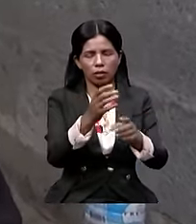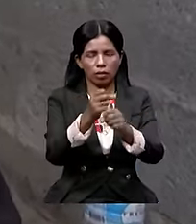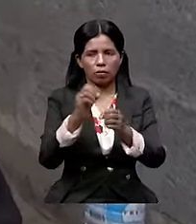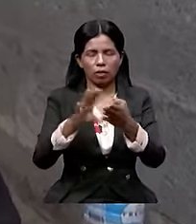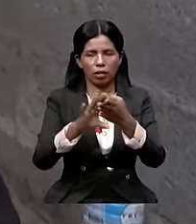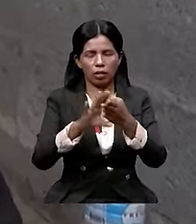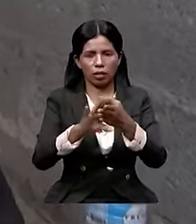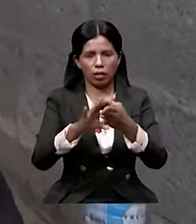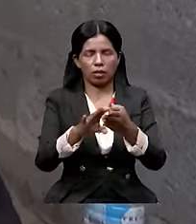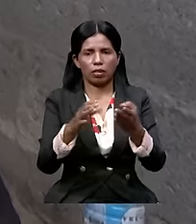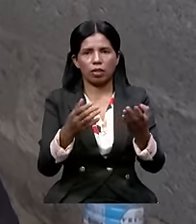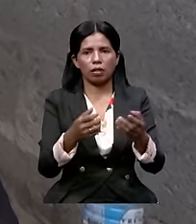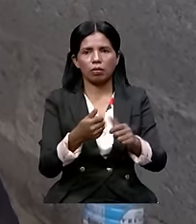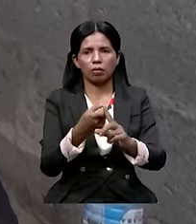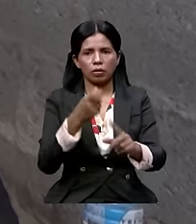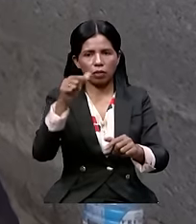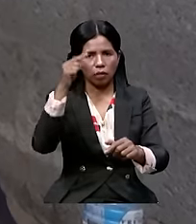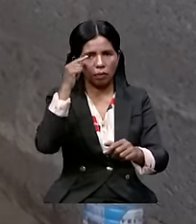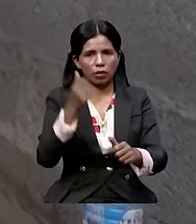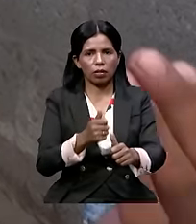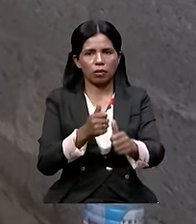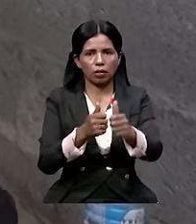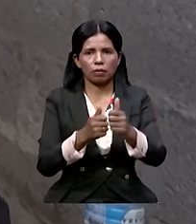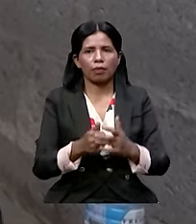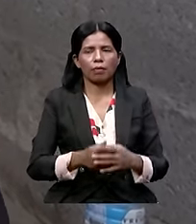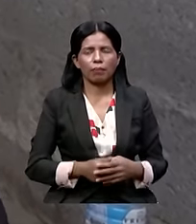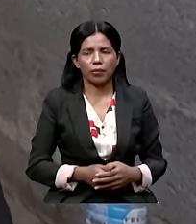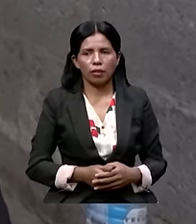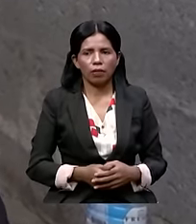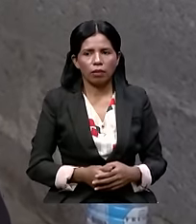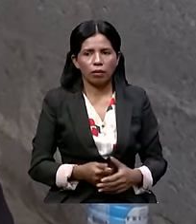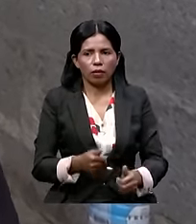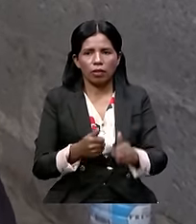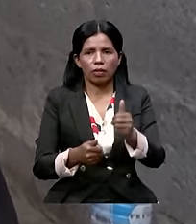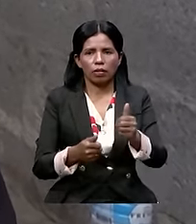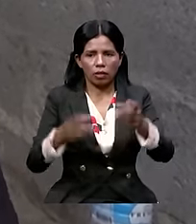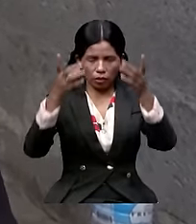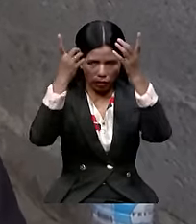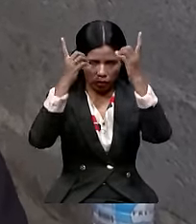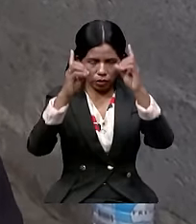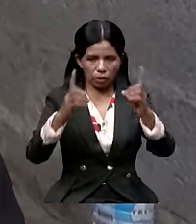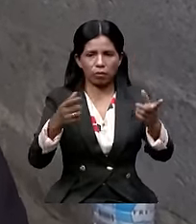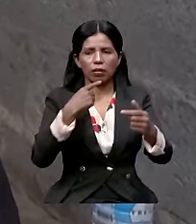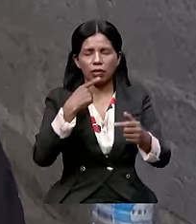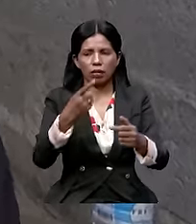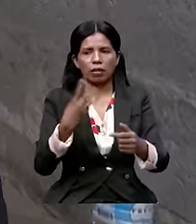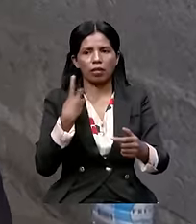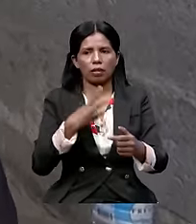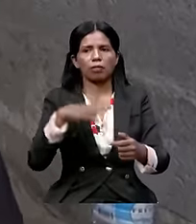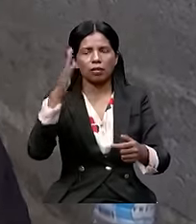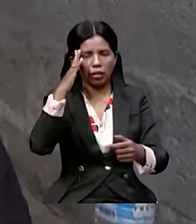notifikasaun se baze aba ida ne be mak fiksaun ne bete sim mai ami mo